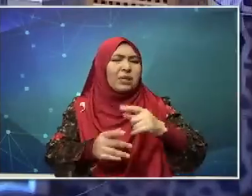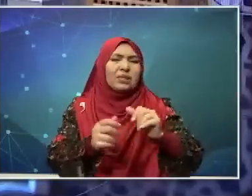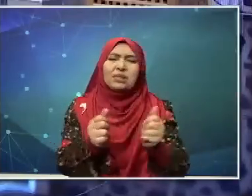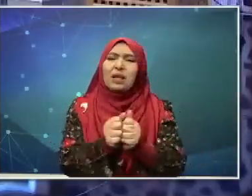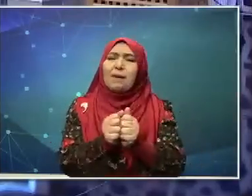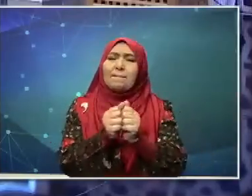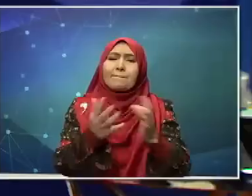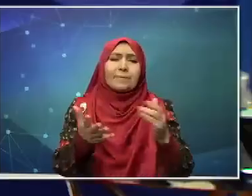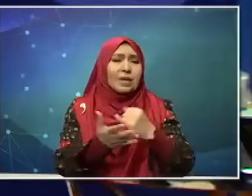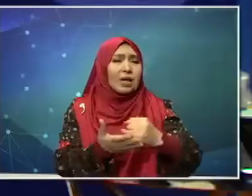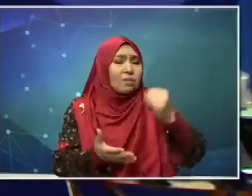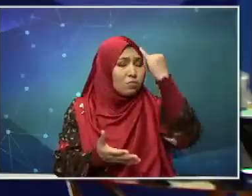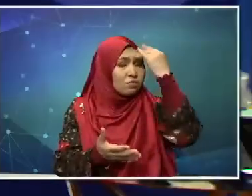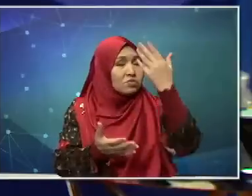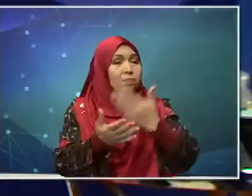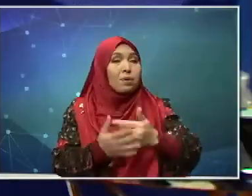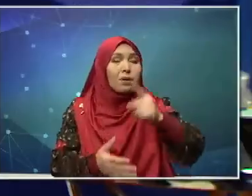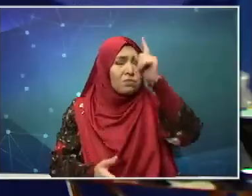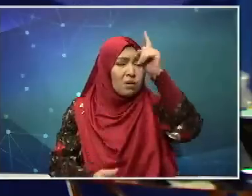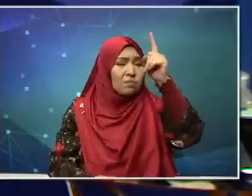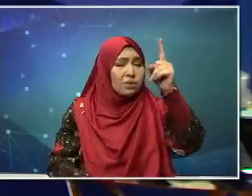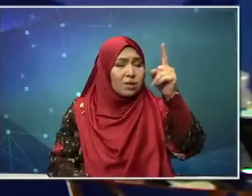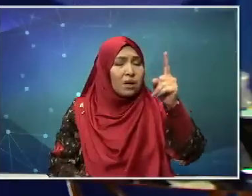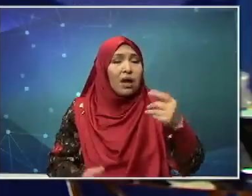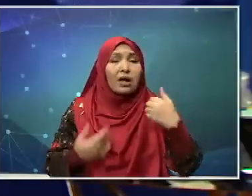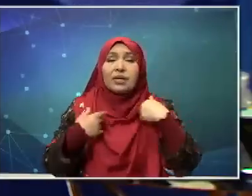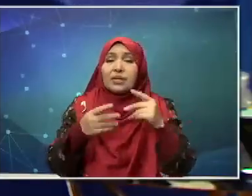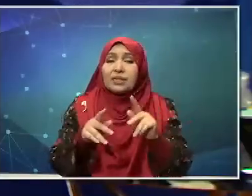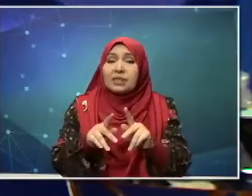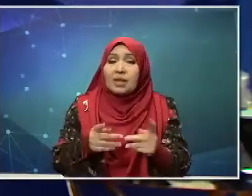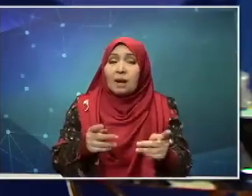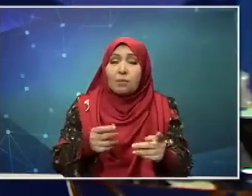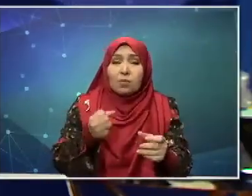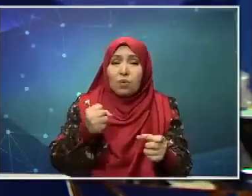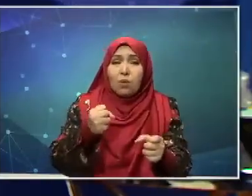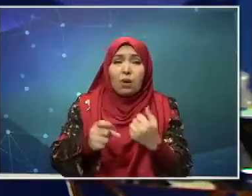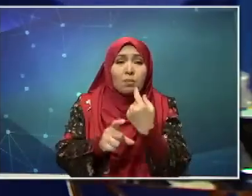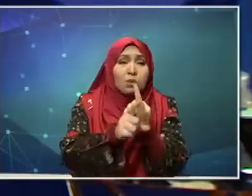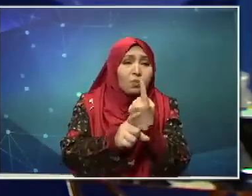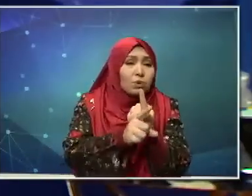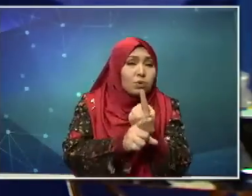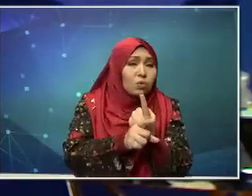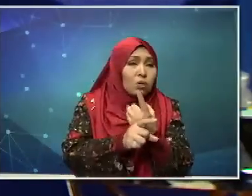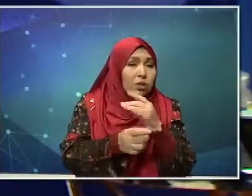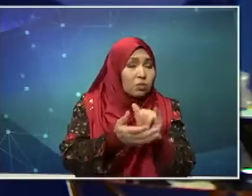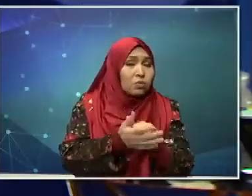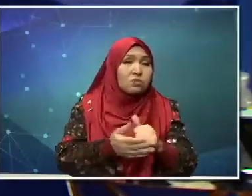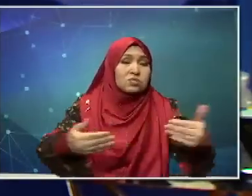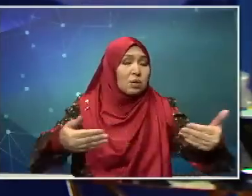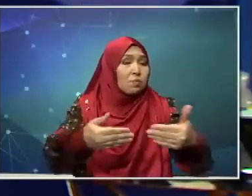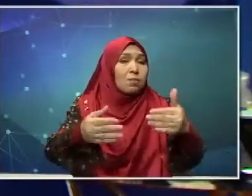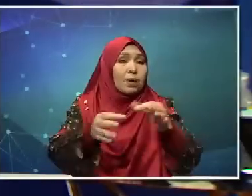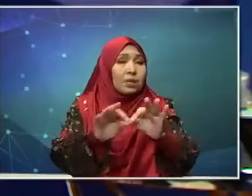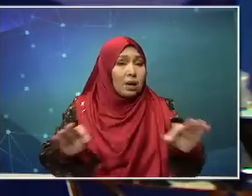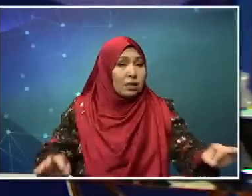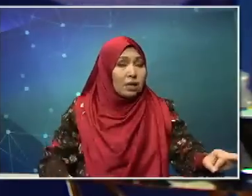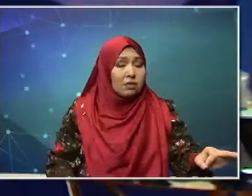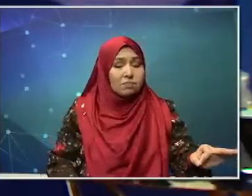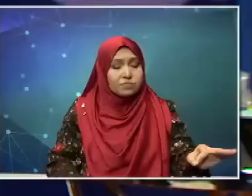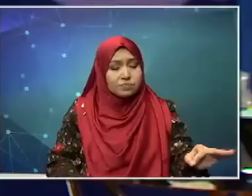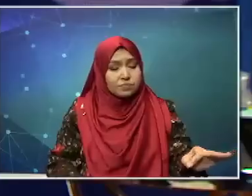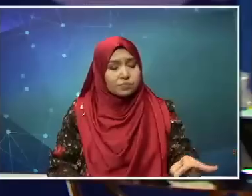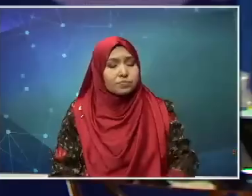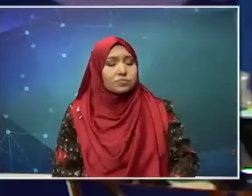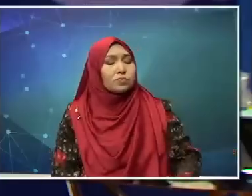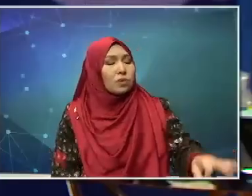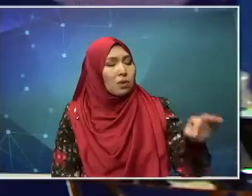saya tadi ilmu sehingga k0mik berikutnya kitab ke yang mereka pegang bersungguh-sungguh tersebut dan disambung pada ayat kedua sebenarnya apa yang